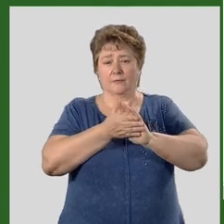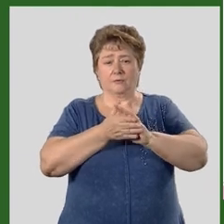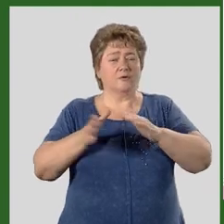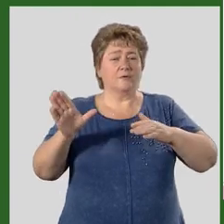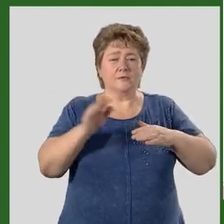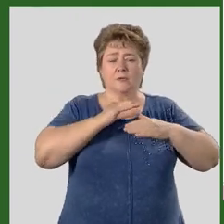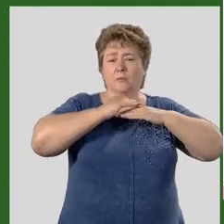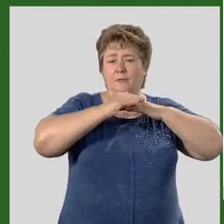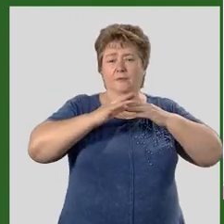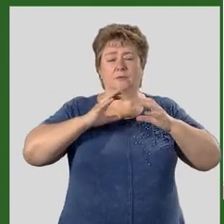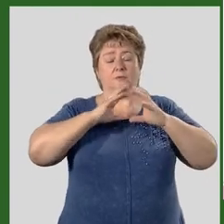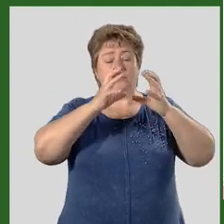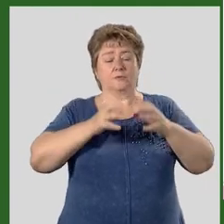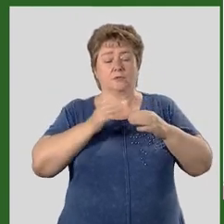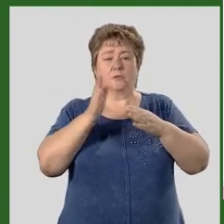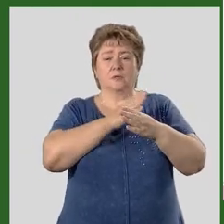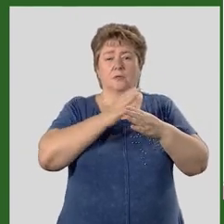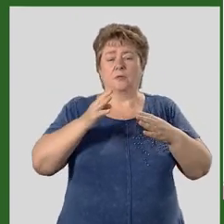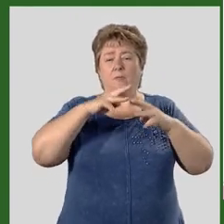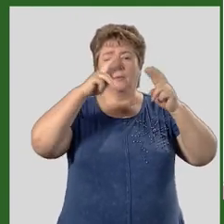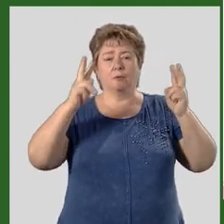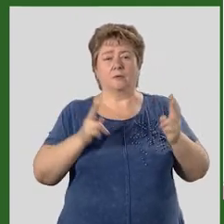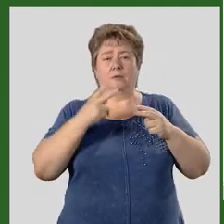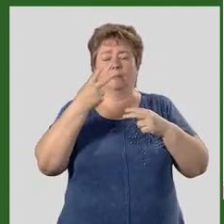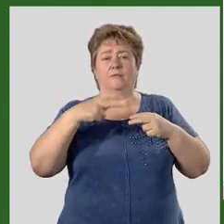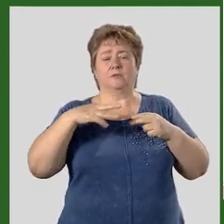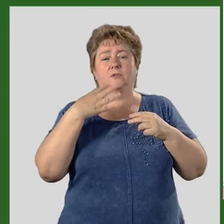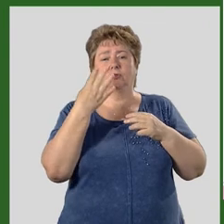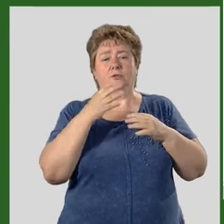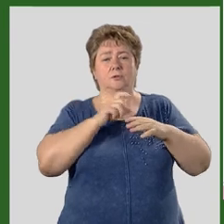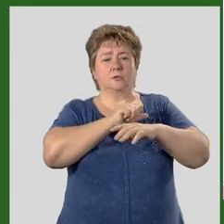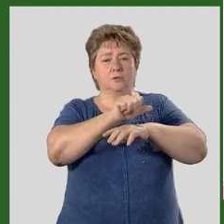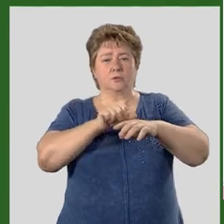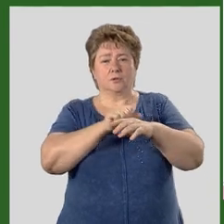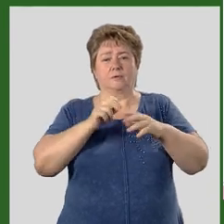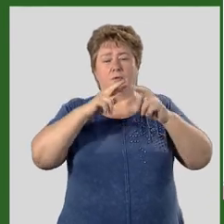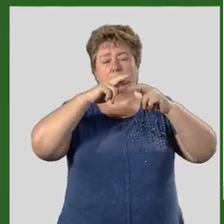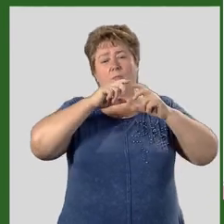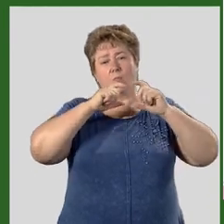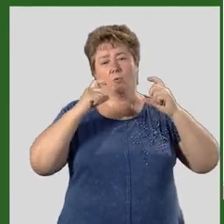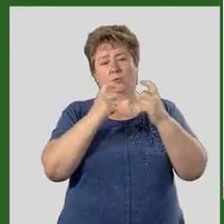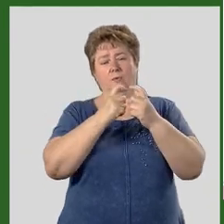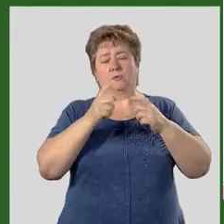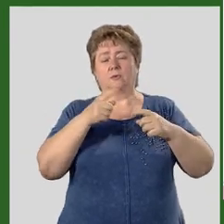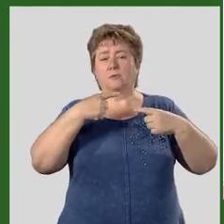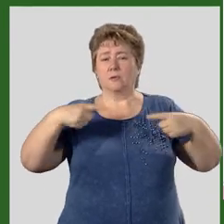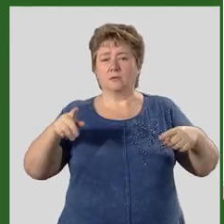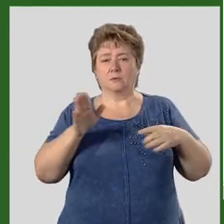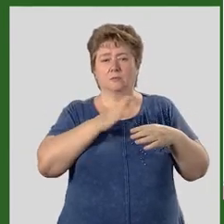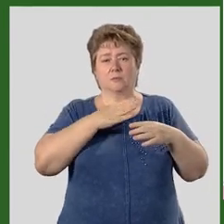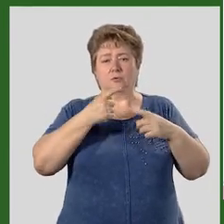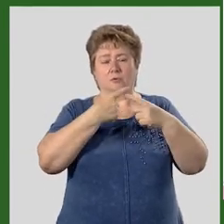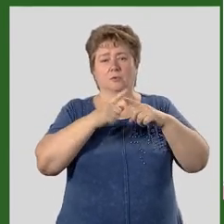вся поверхность земного шара была разделена меридианами на 24 часовых пояса. Разница между